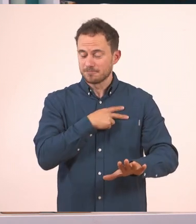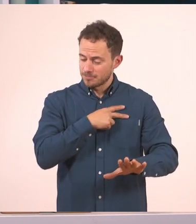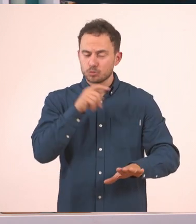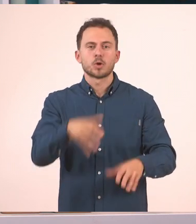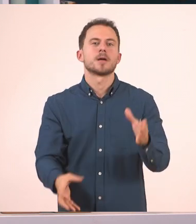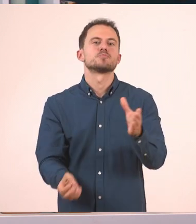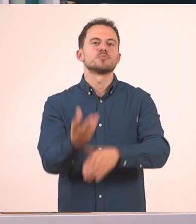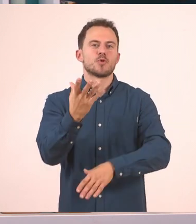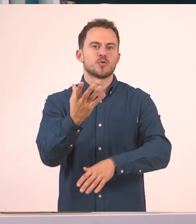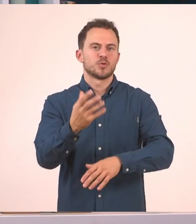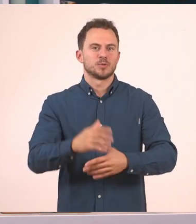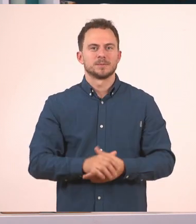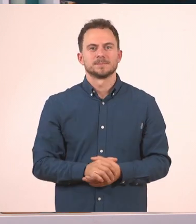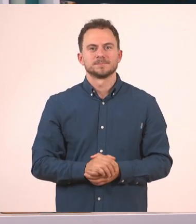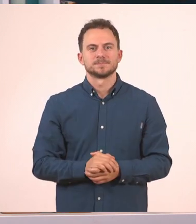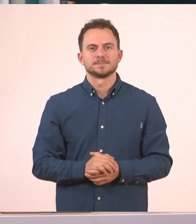καινούριο.